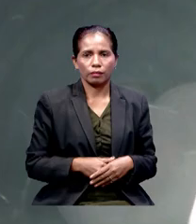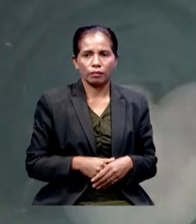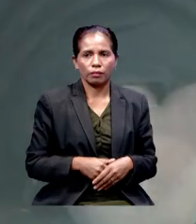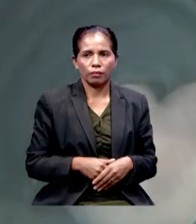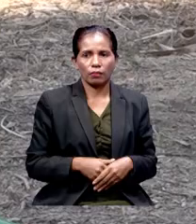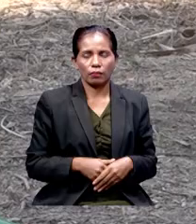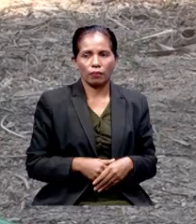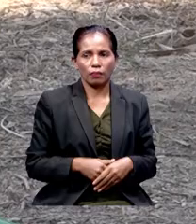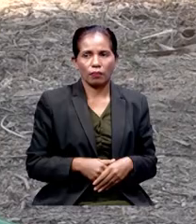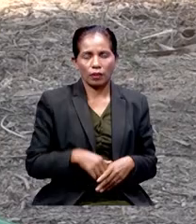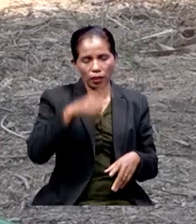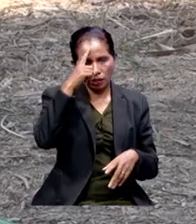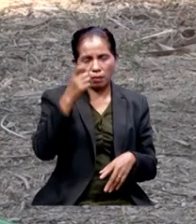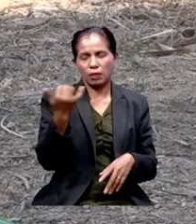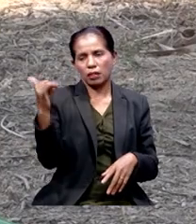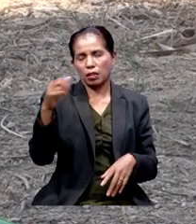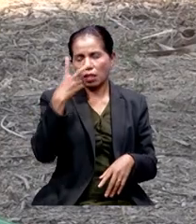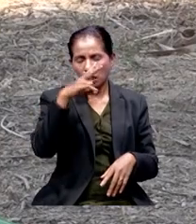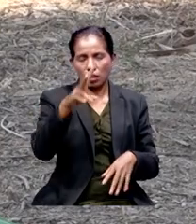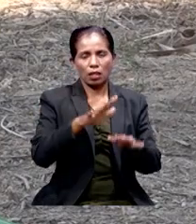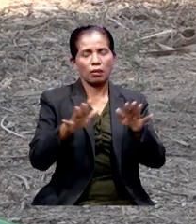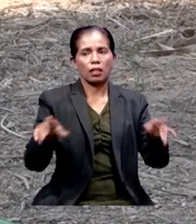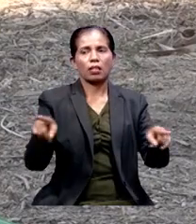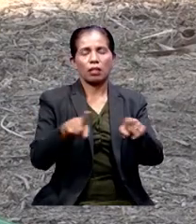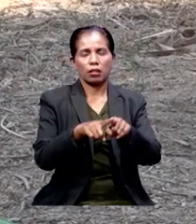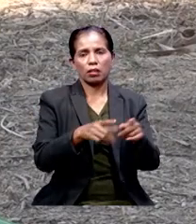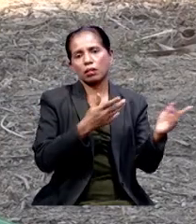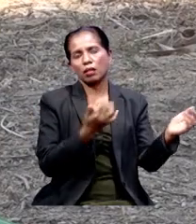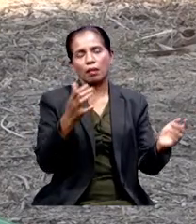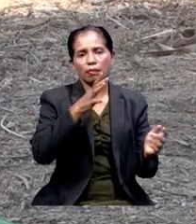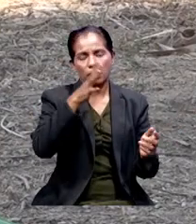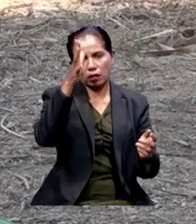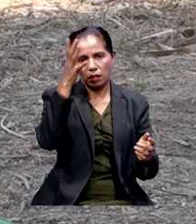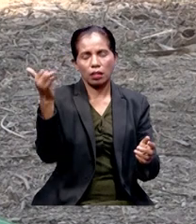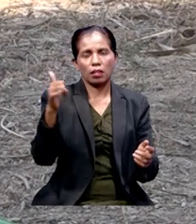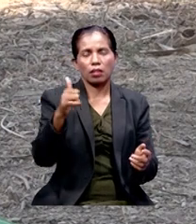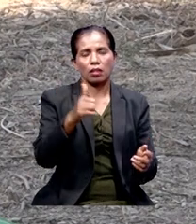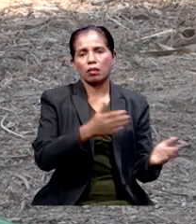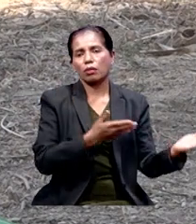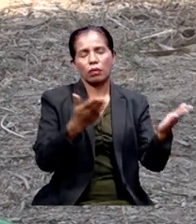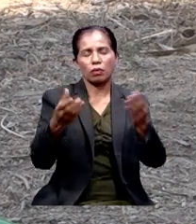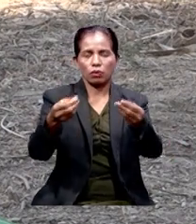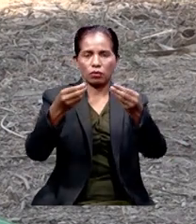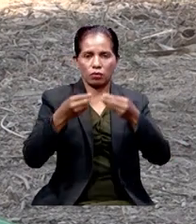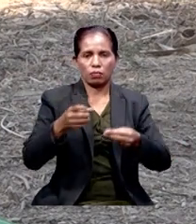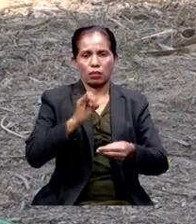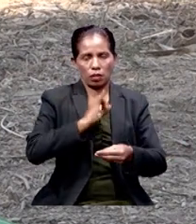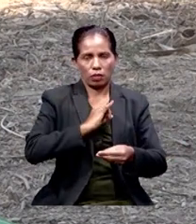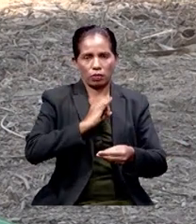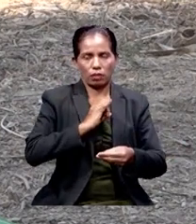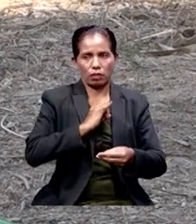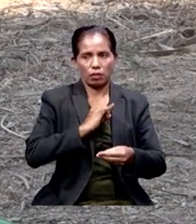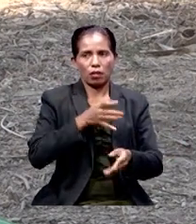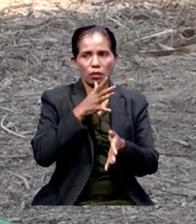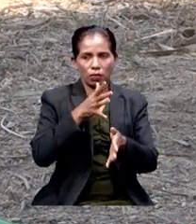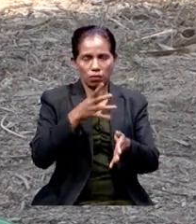Ini tambah sira hari kan labarik hansa nene mas sira mas hansa lakui hari bisa mai follow sebe abuom